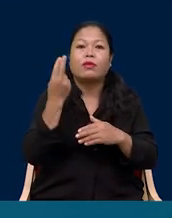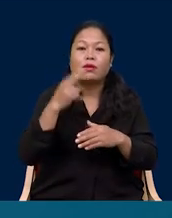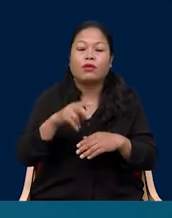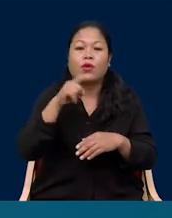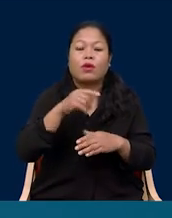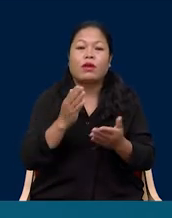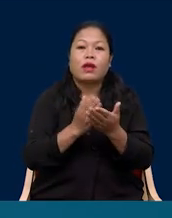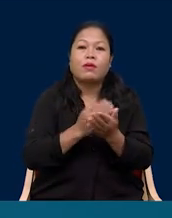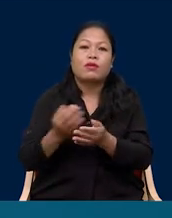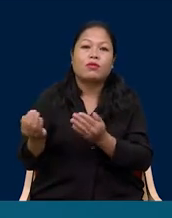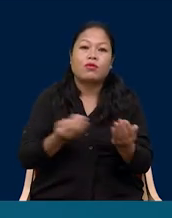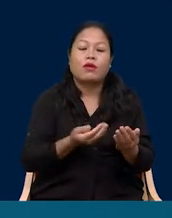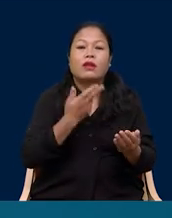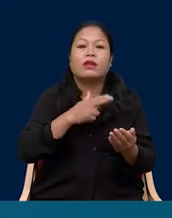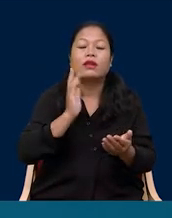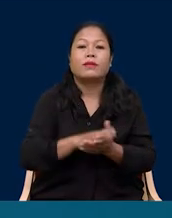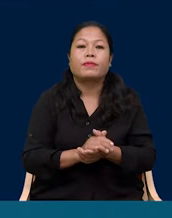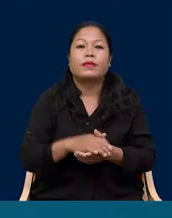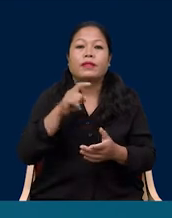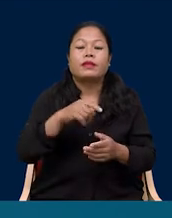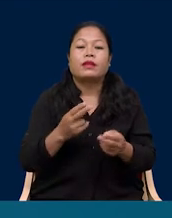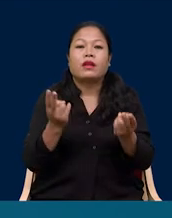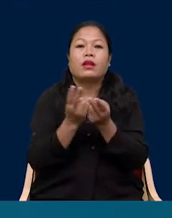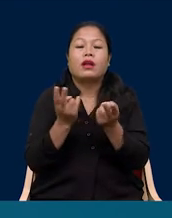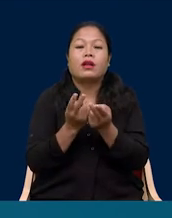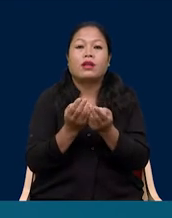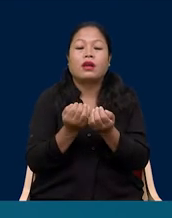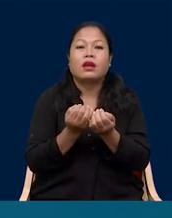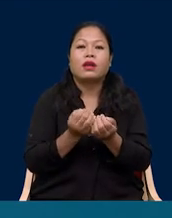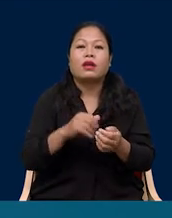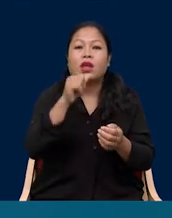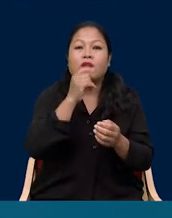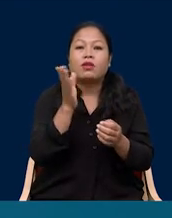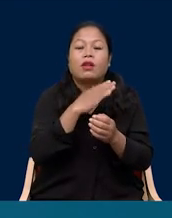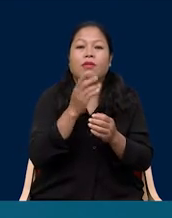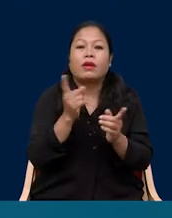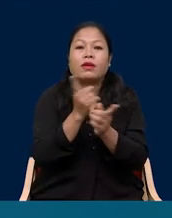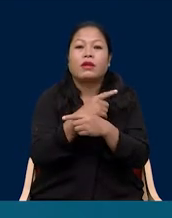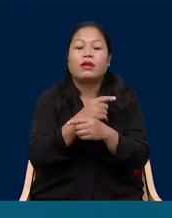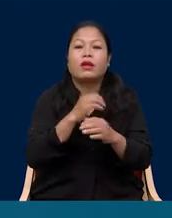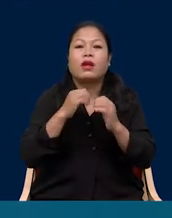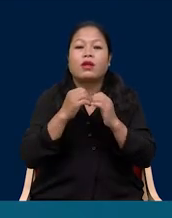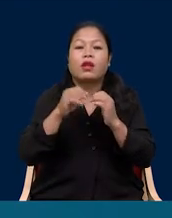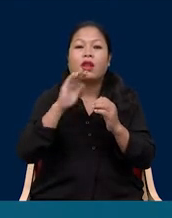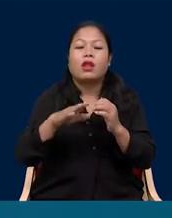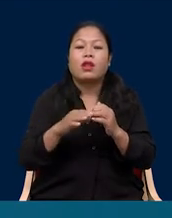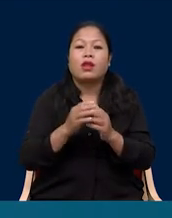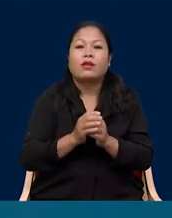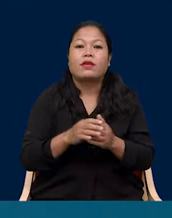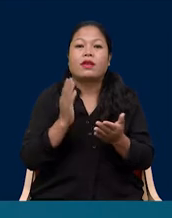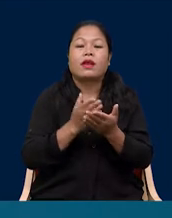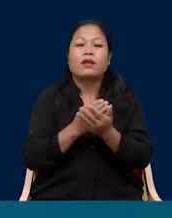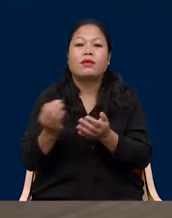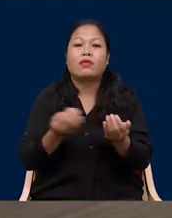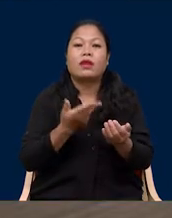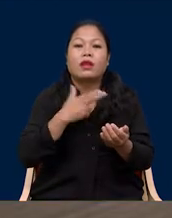भएर जानुभएको थियो। उहाँलाई पनि कार्यक्रममा स्वागत गर्न चाहे। त्यसै गरी हामीसँग जलवायु तथा वातावरण सल्लाहकार युगान मानन्दरजी